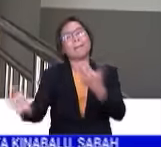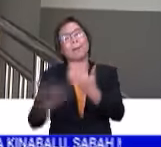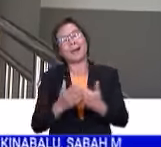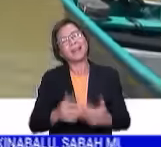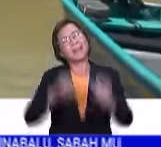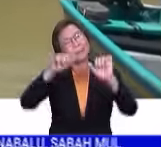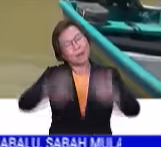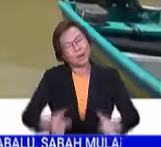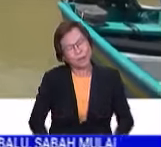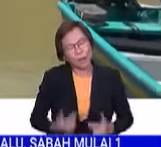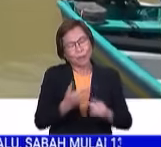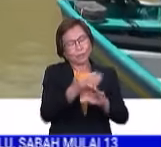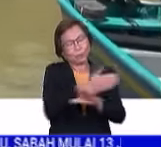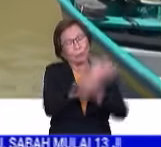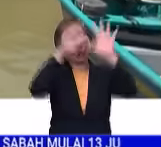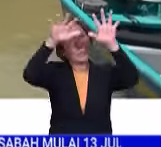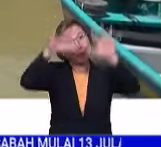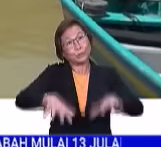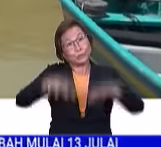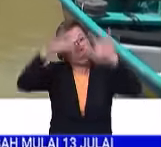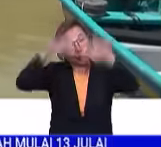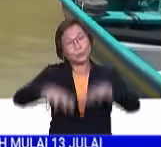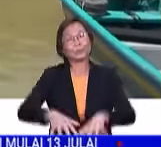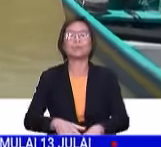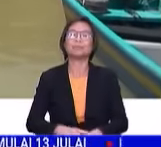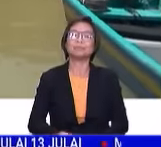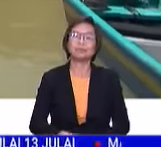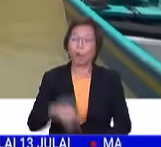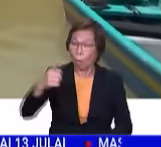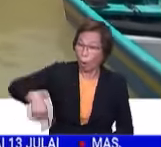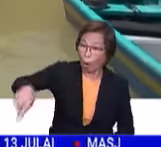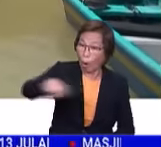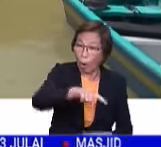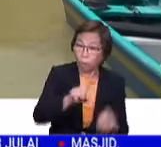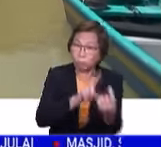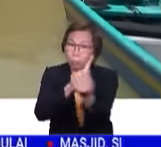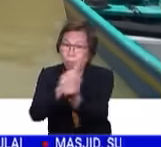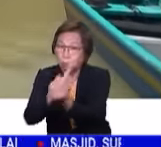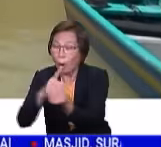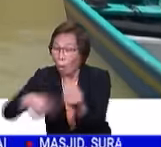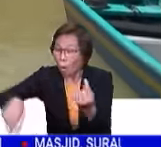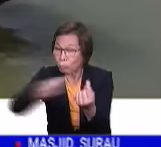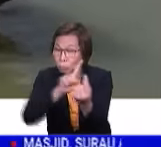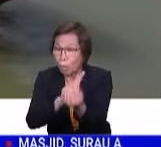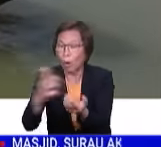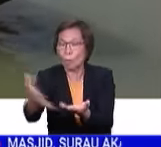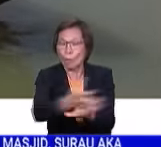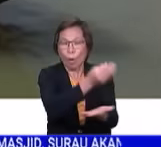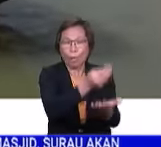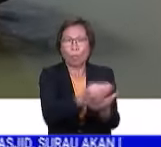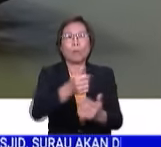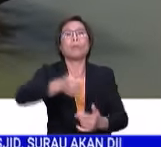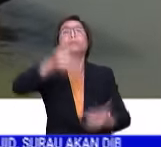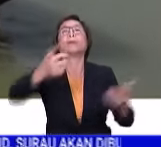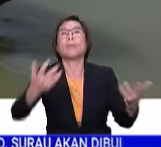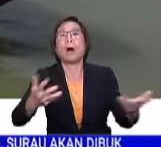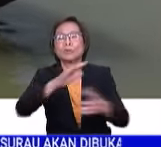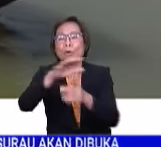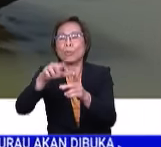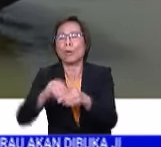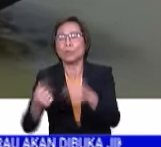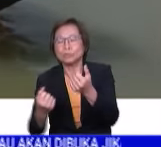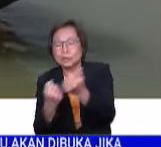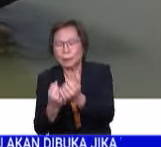musim tengkujuh tidak lama lagi. Rata-rata yang ditemui berkata sumber pendapatan utama mereka termasuk untuk